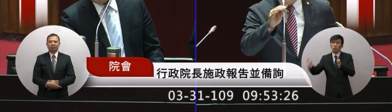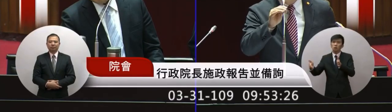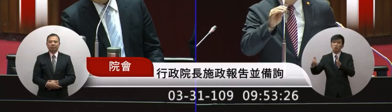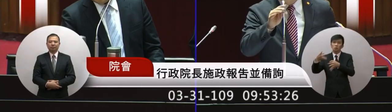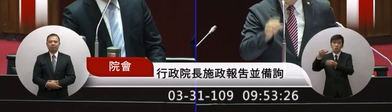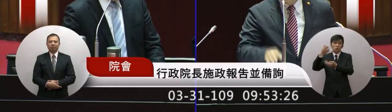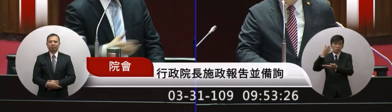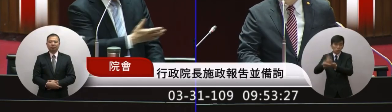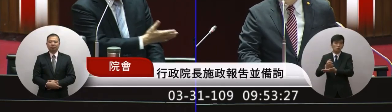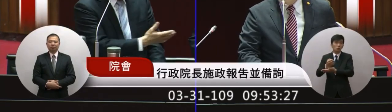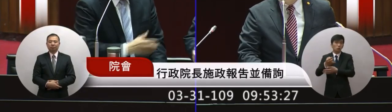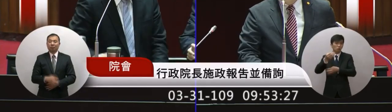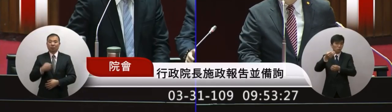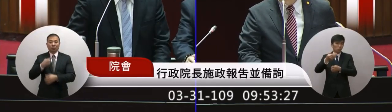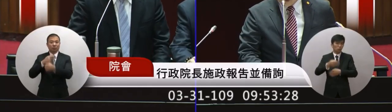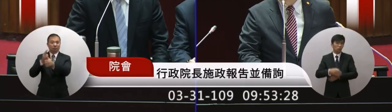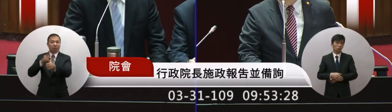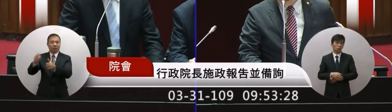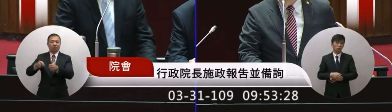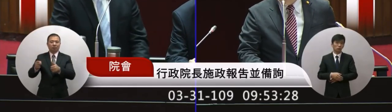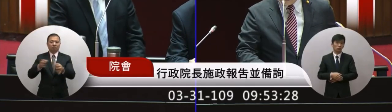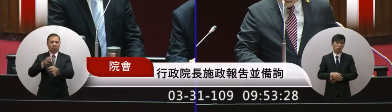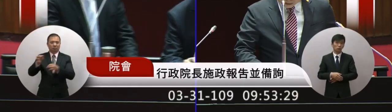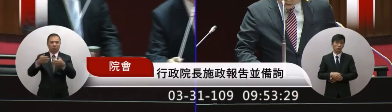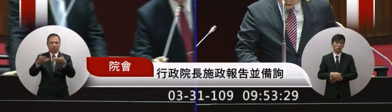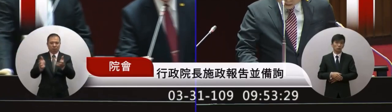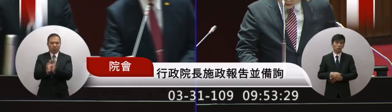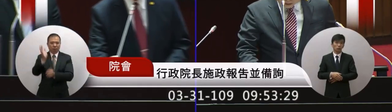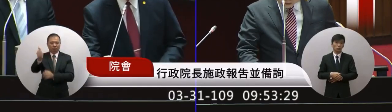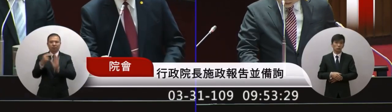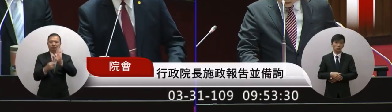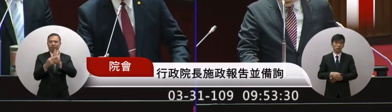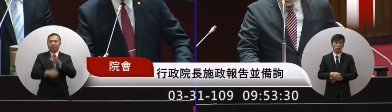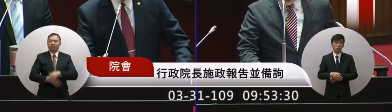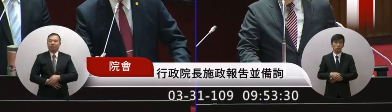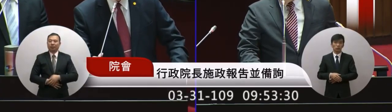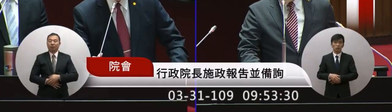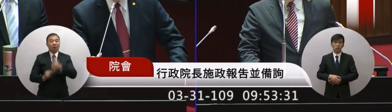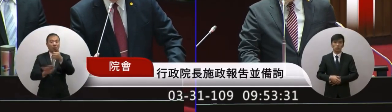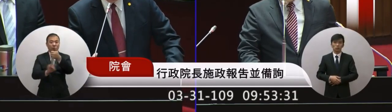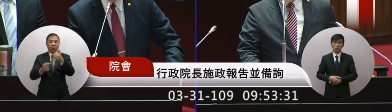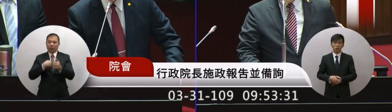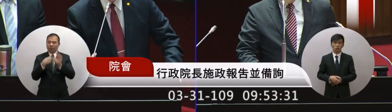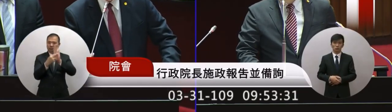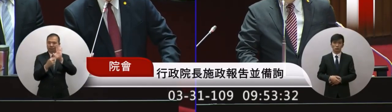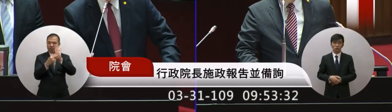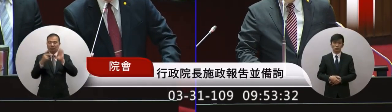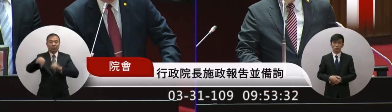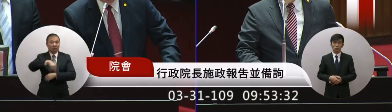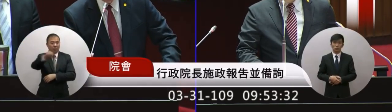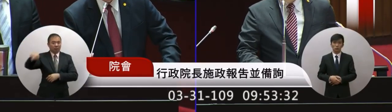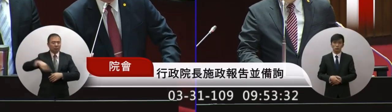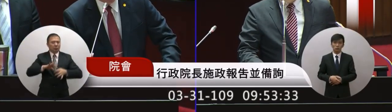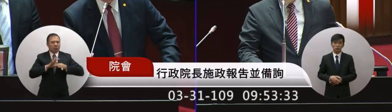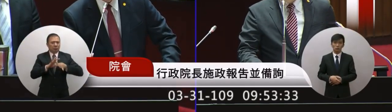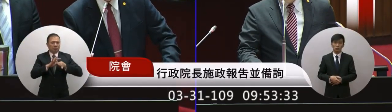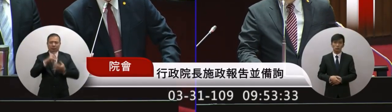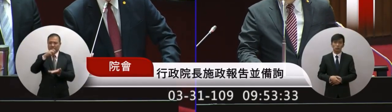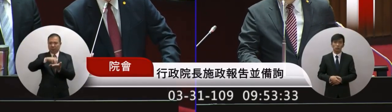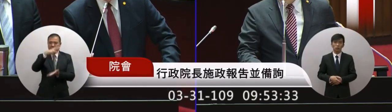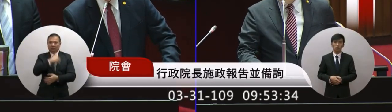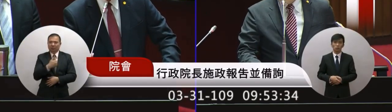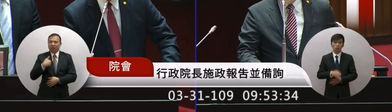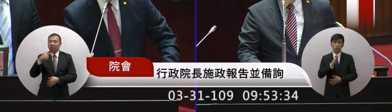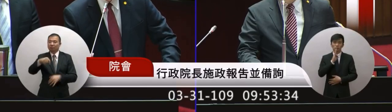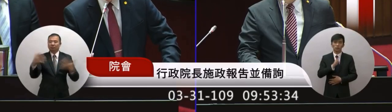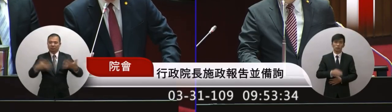长知道吗？ 这我请部长跟你报告。 这个我跟委员报告一下，大家都在关心核能的问题。